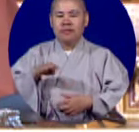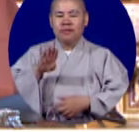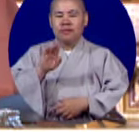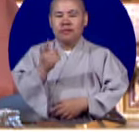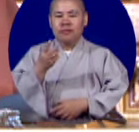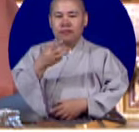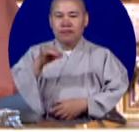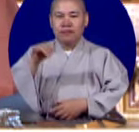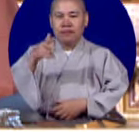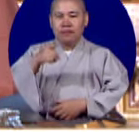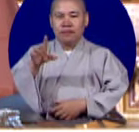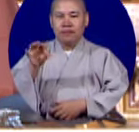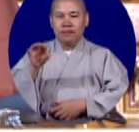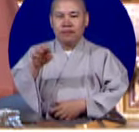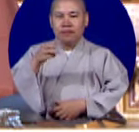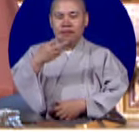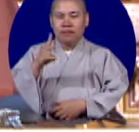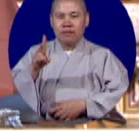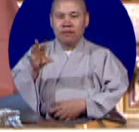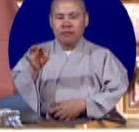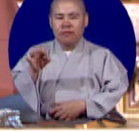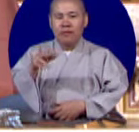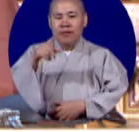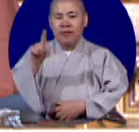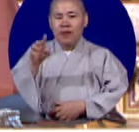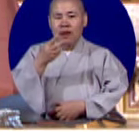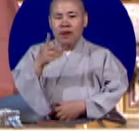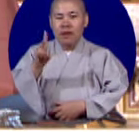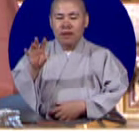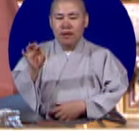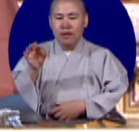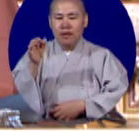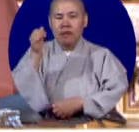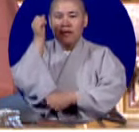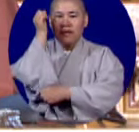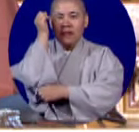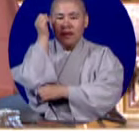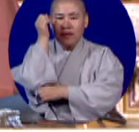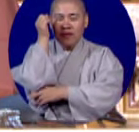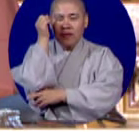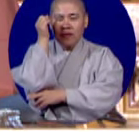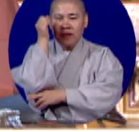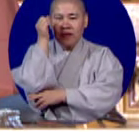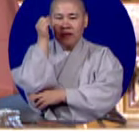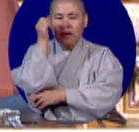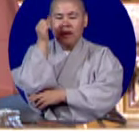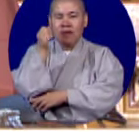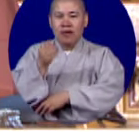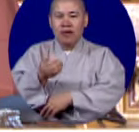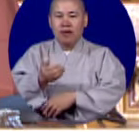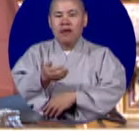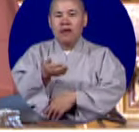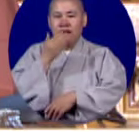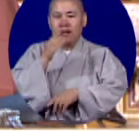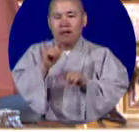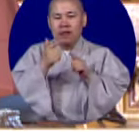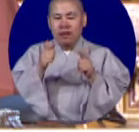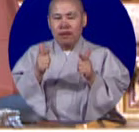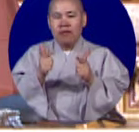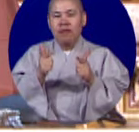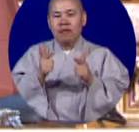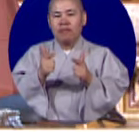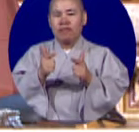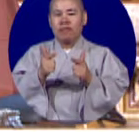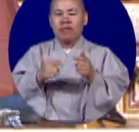보리자량. 자량이라는 것은 자본이라는 자자, 식량이라는 양자 자량인데